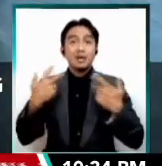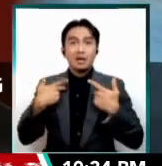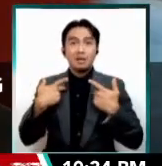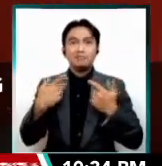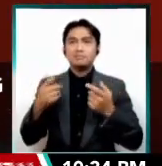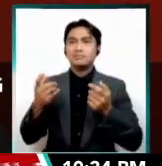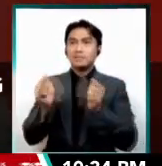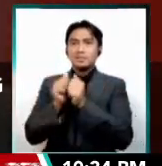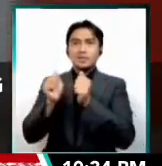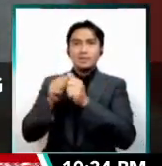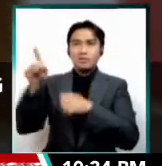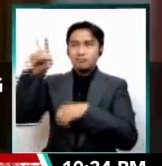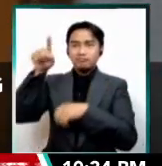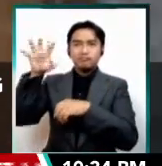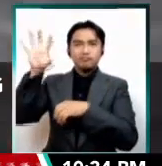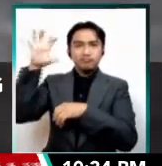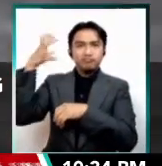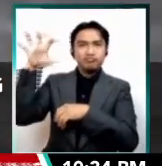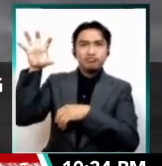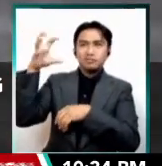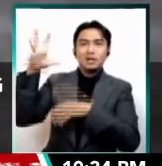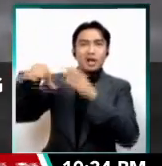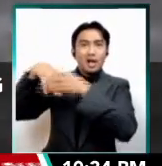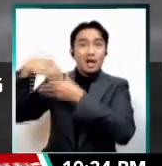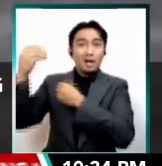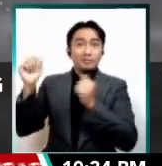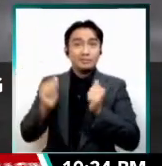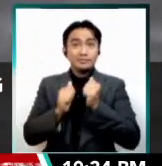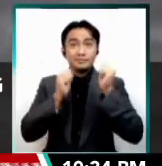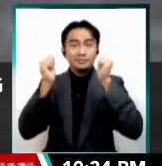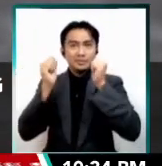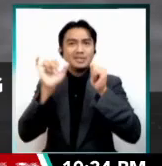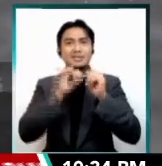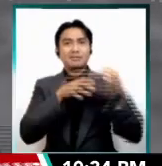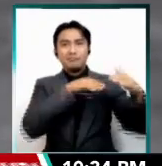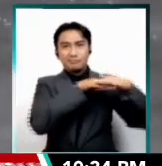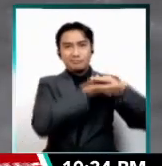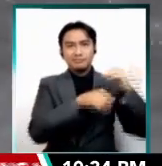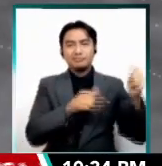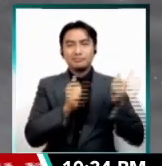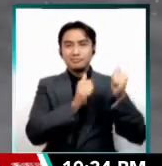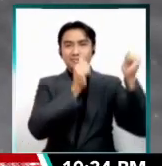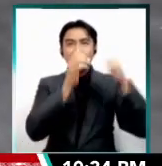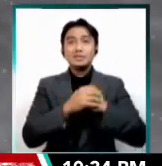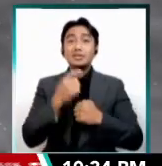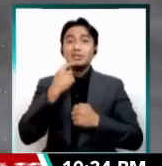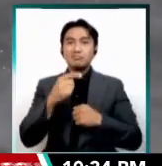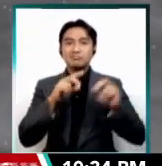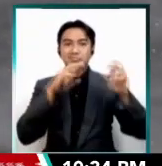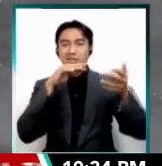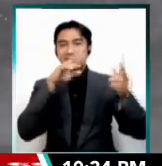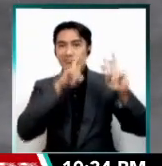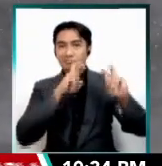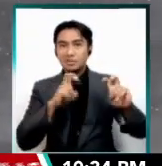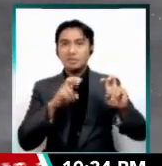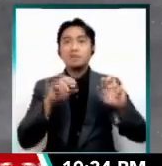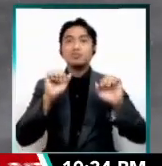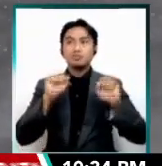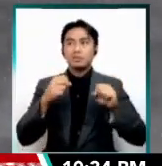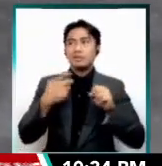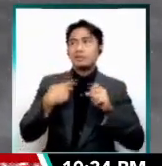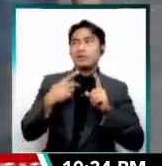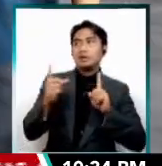at may pumapasok na hangin. Base kasi sa pag-aaral, mataas ang tsansa ng hawahan ng COVID kapag kumakanta